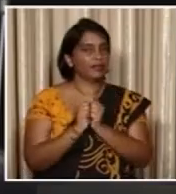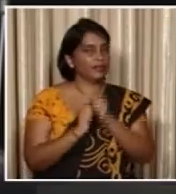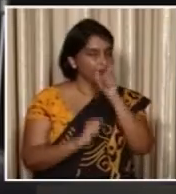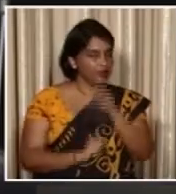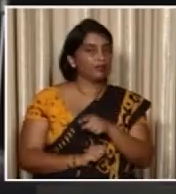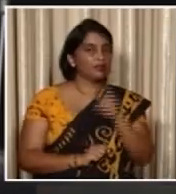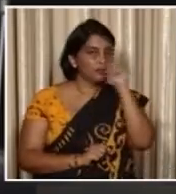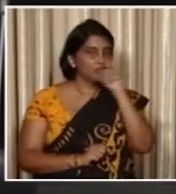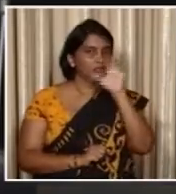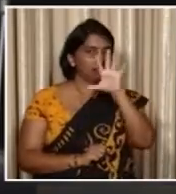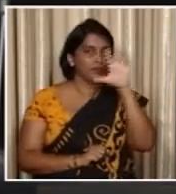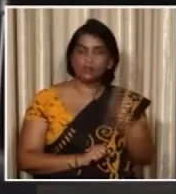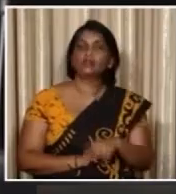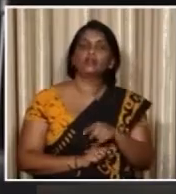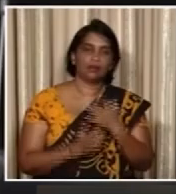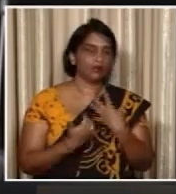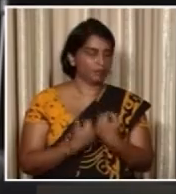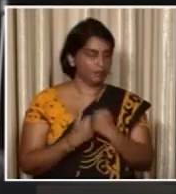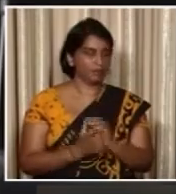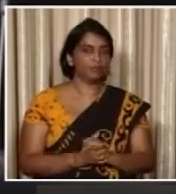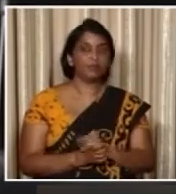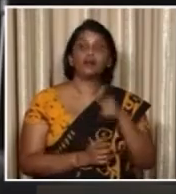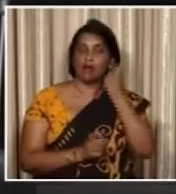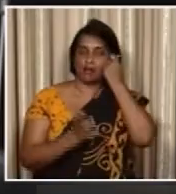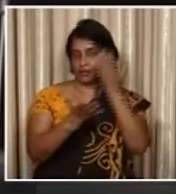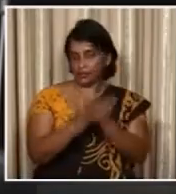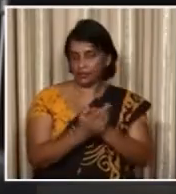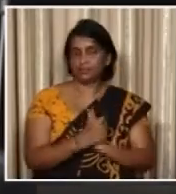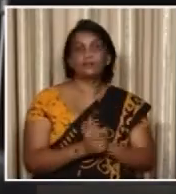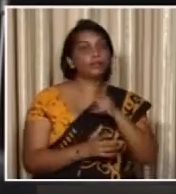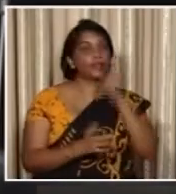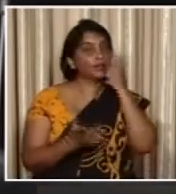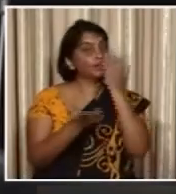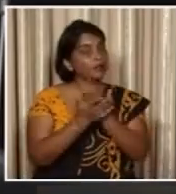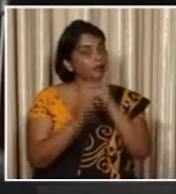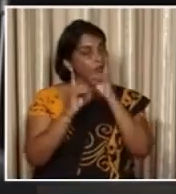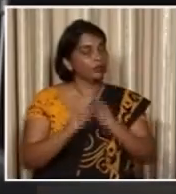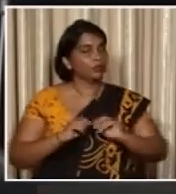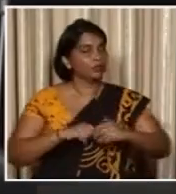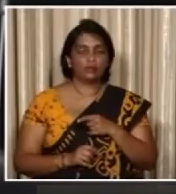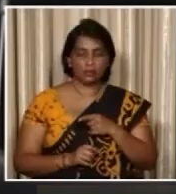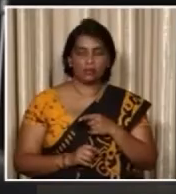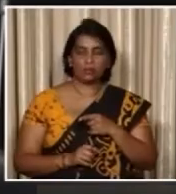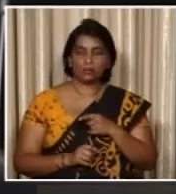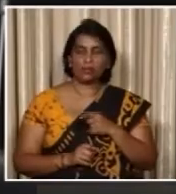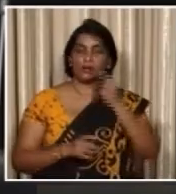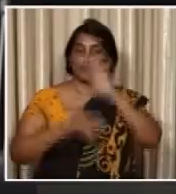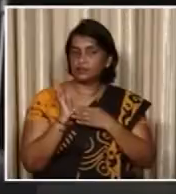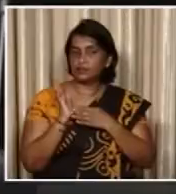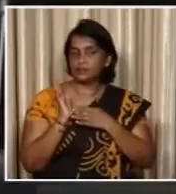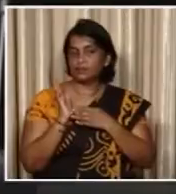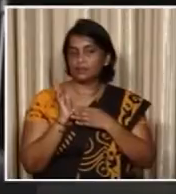කෙනාටත් මාසකට රුපියල් 55000 ලැබෙනවා. මේක තමයි යෝජනාව. මේ යෝජනාව මෙහෙම කරන්න පුළුවන්කම ලැබුණේ අයවැය